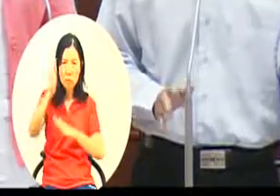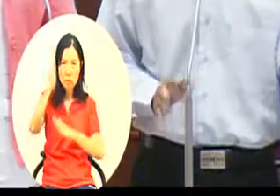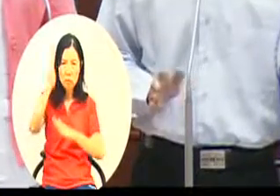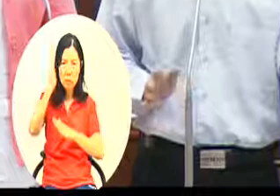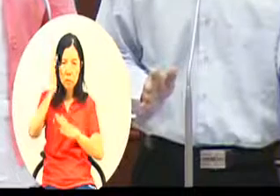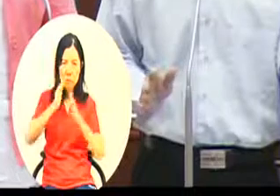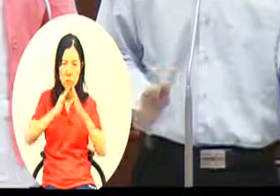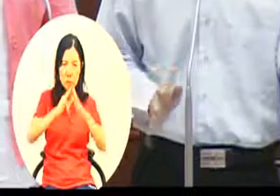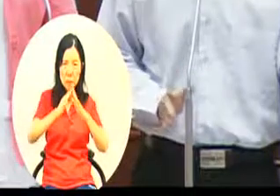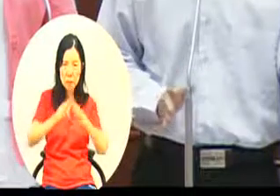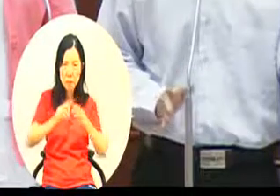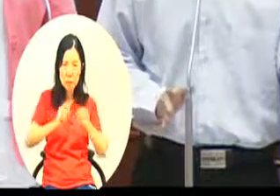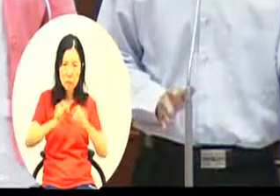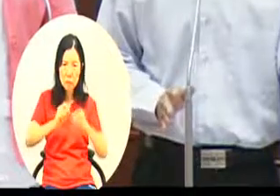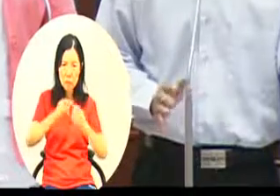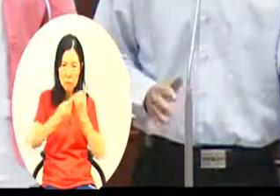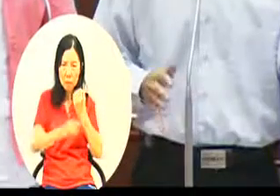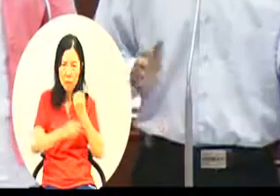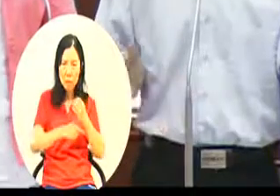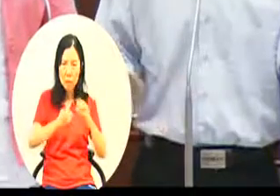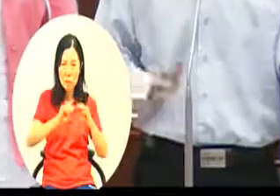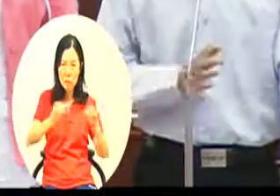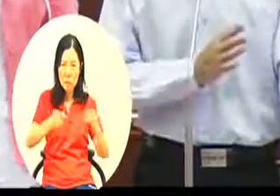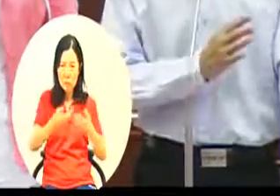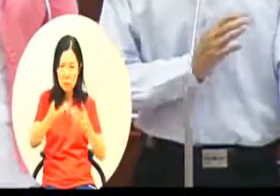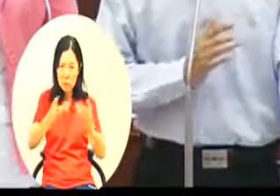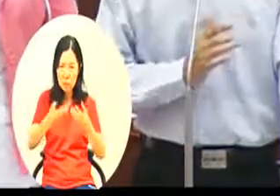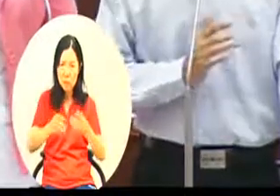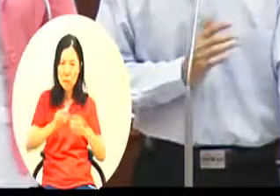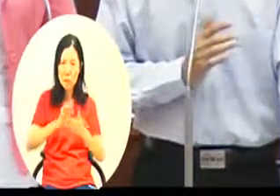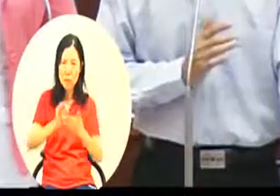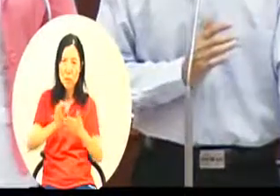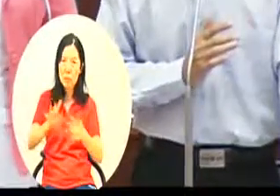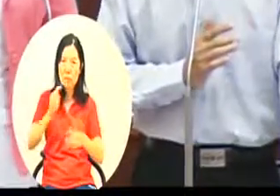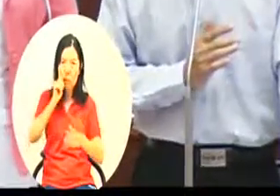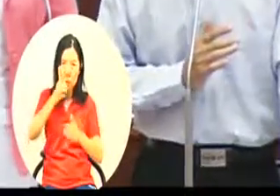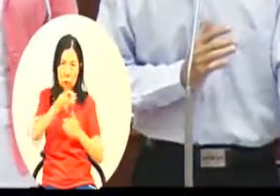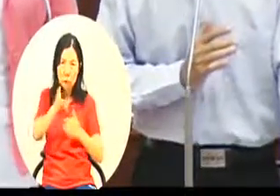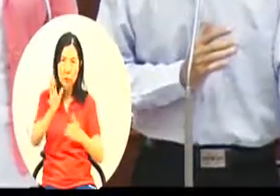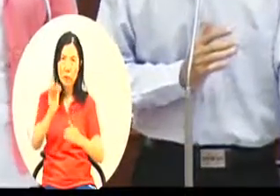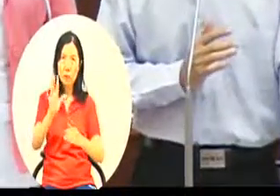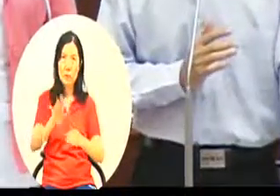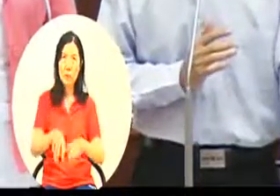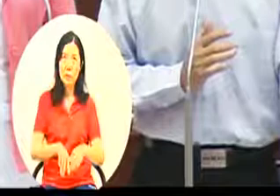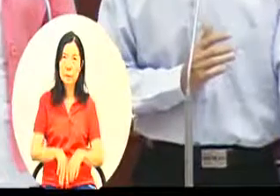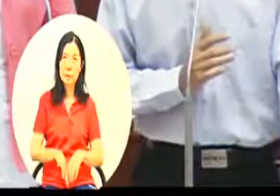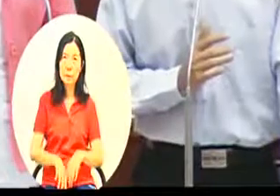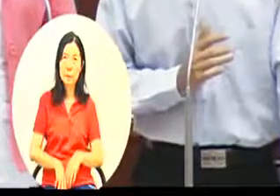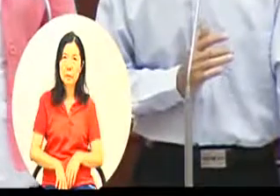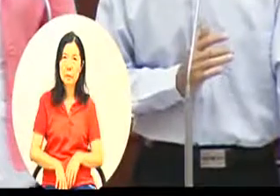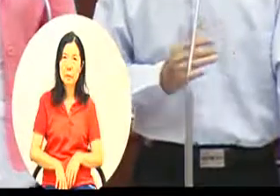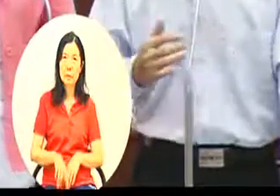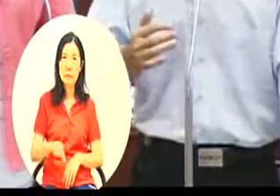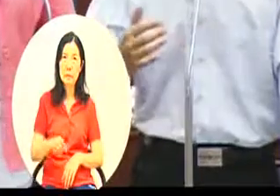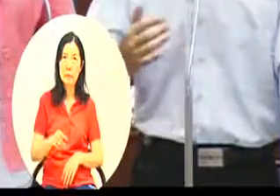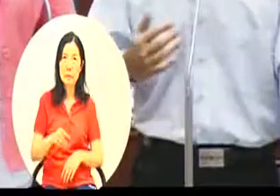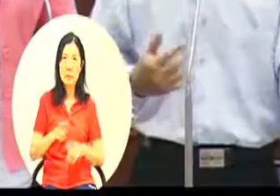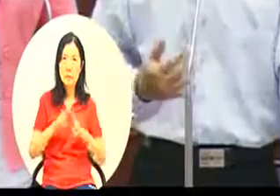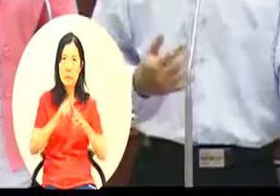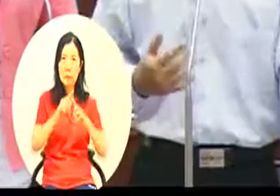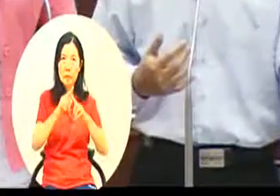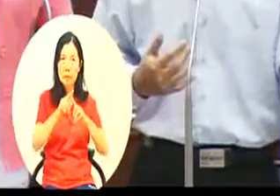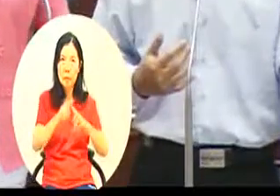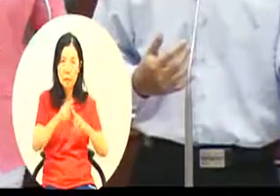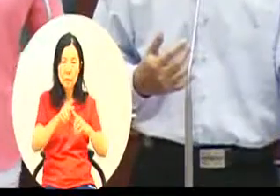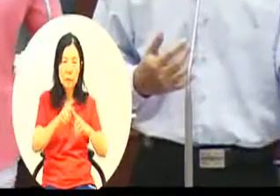土地分区的使用。好，澳丘 它有污染吗？ 这个部分其实我们去做周